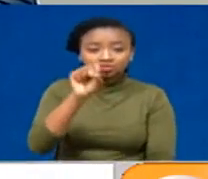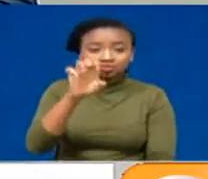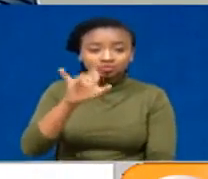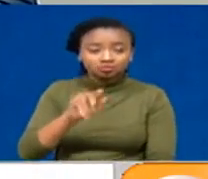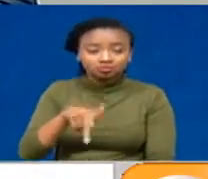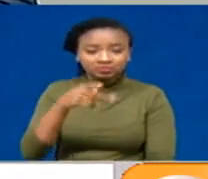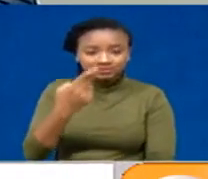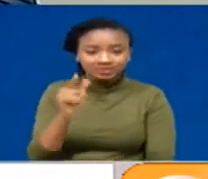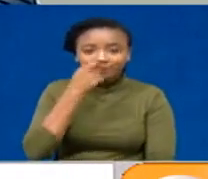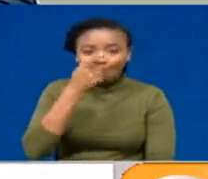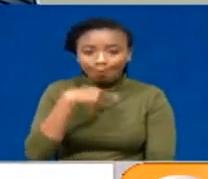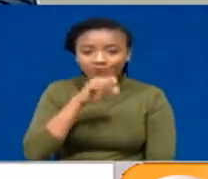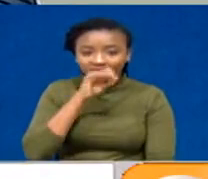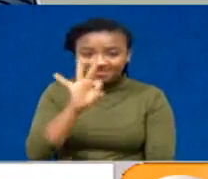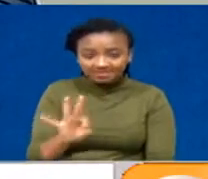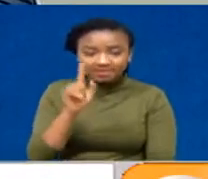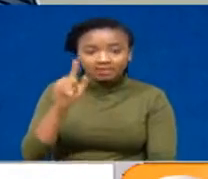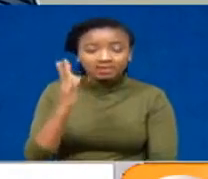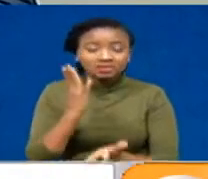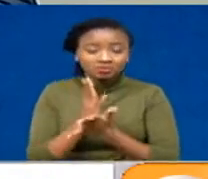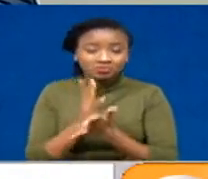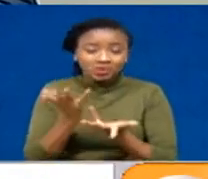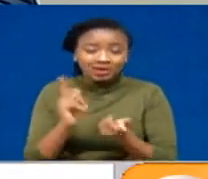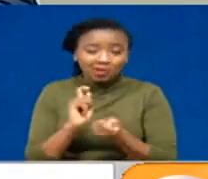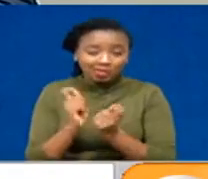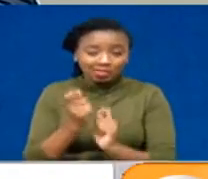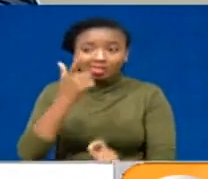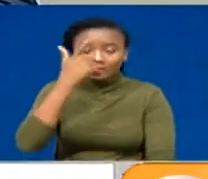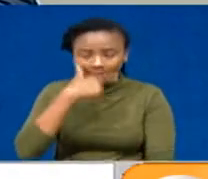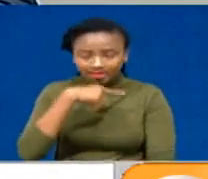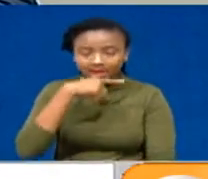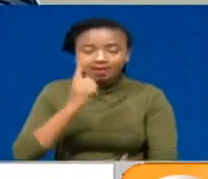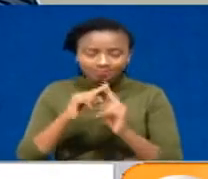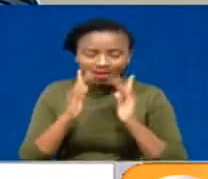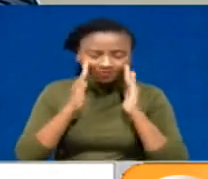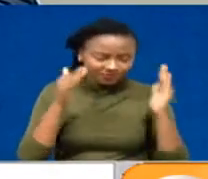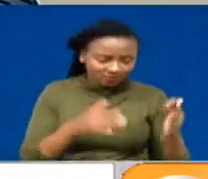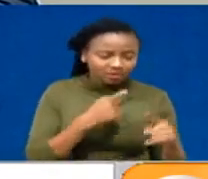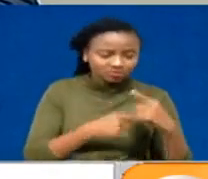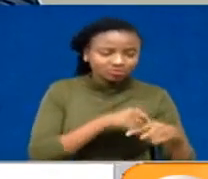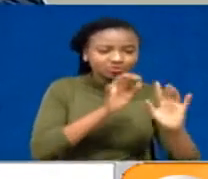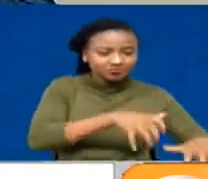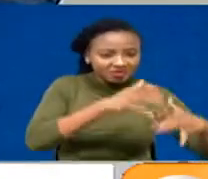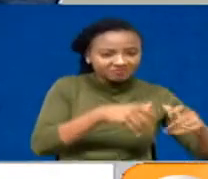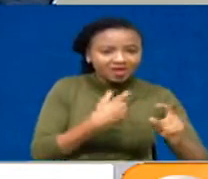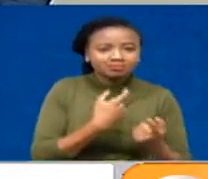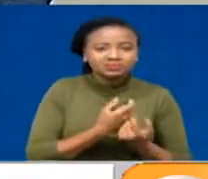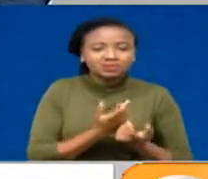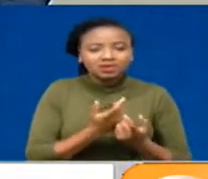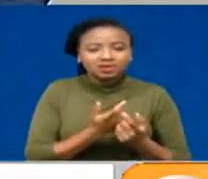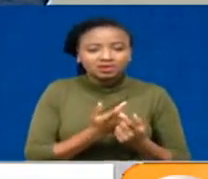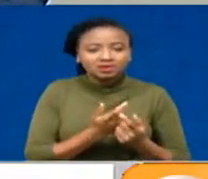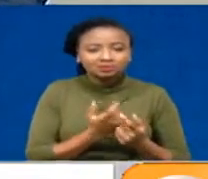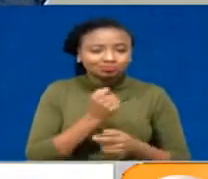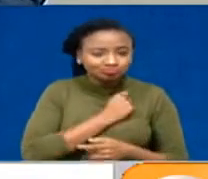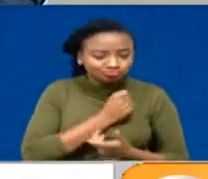miaka 53 ambaye licha ya kupoteza uwezo wake wa kuona, yeye ameendeleza kilimo cha viazi vitamu na vyakula vingine vya kienyeji